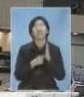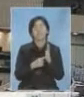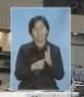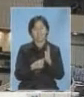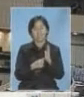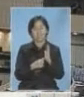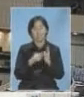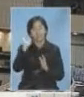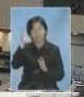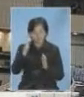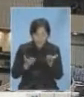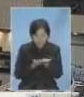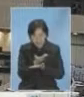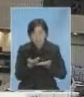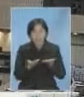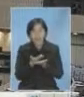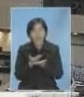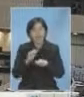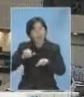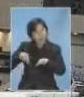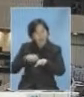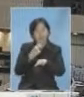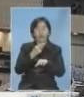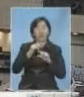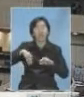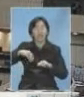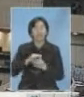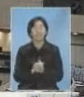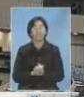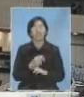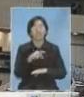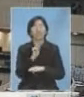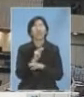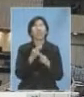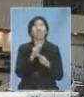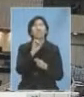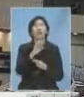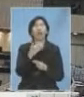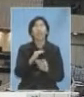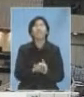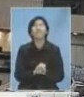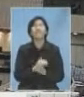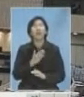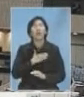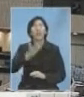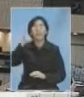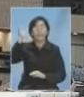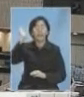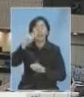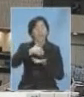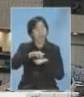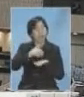บยกแล้วพูดคุยกันในบริเวณหลังบัลลังก์เสียมากกว่าแต่ว่าท่านประธานเอ่ยชื่อผมแล้วก็ขออนุญาตถ้างั้นก็พูดหน้าบัลลังก์เล